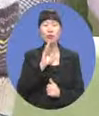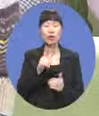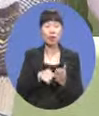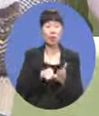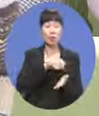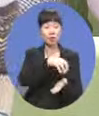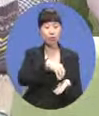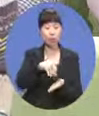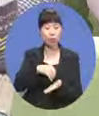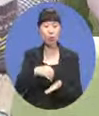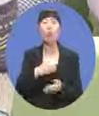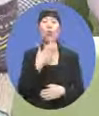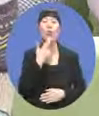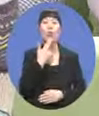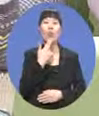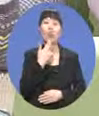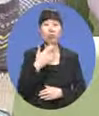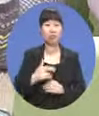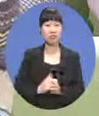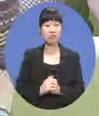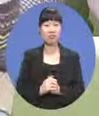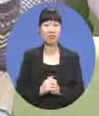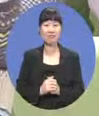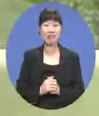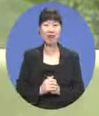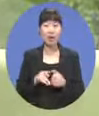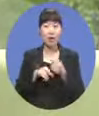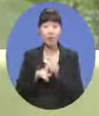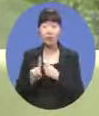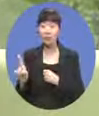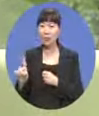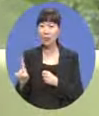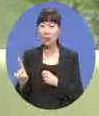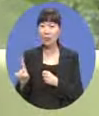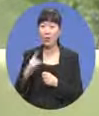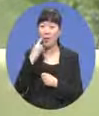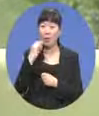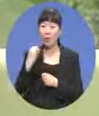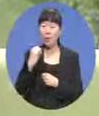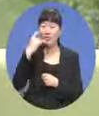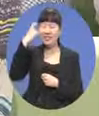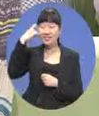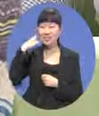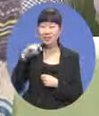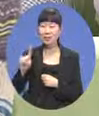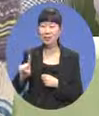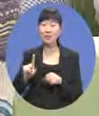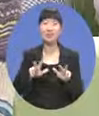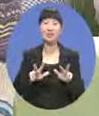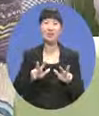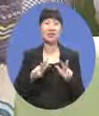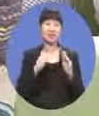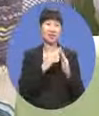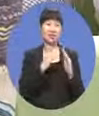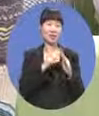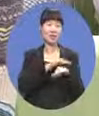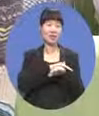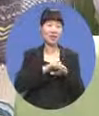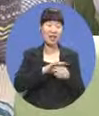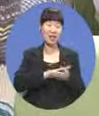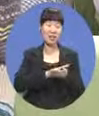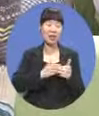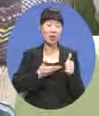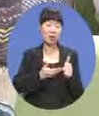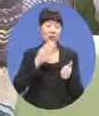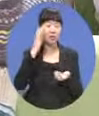같아요. 주워왔어요. 예. 네. 아니, 그 이유가 뭔 것 같으세요, 어머니 보시기에는? 글쎄요. 그러니까 집에서 지금 잘 좀 놀아주고